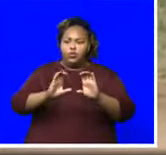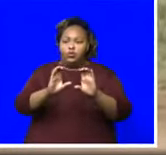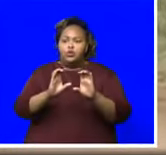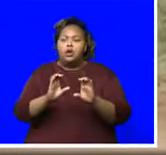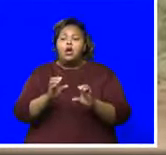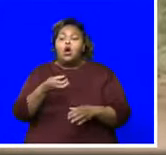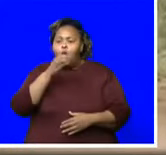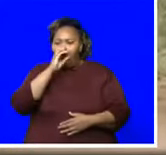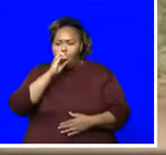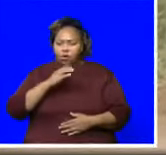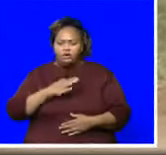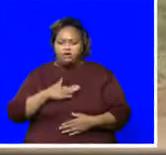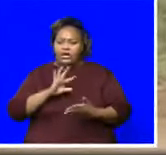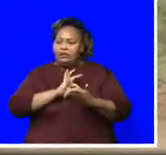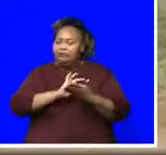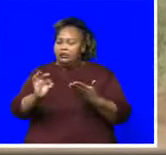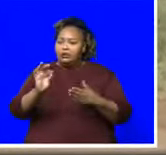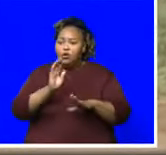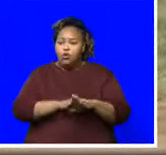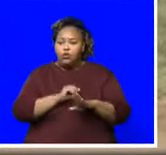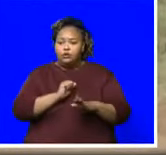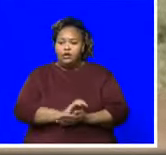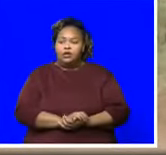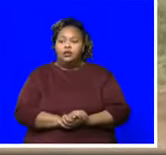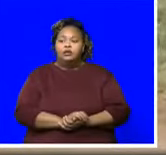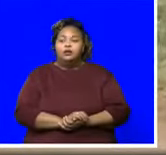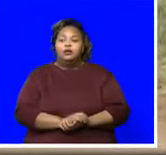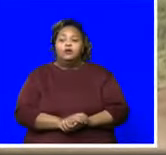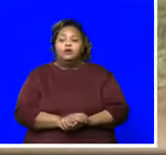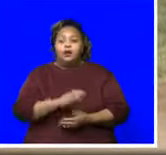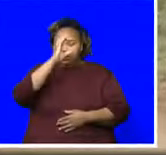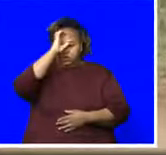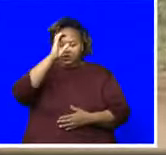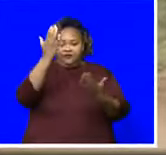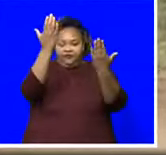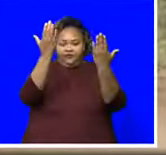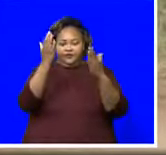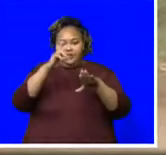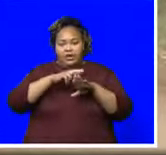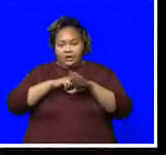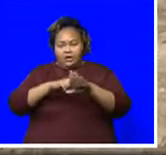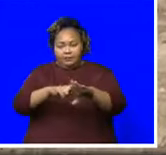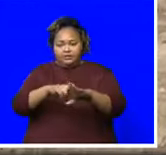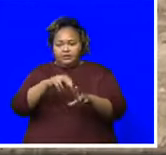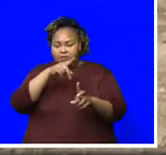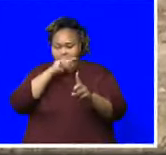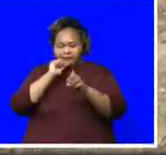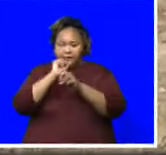kunatha bucopho bemphakathi enjabulweni inhlanhla zubuko uchaza kabanti